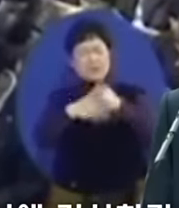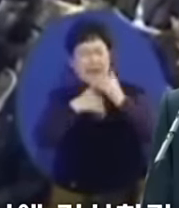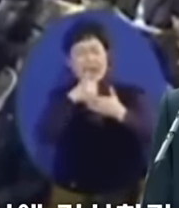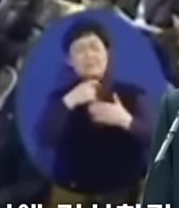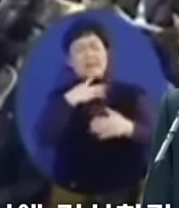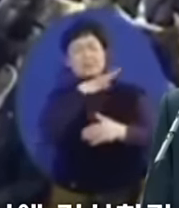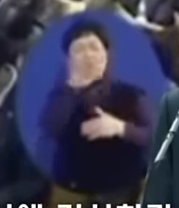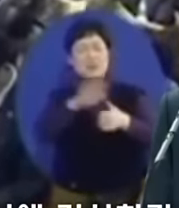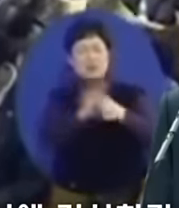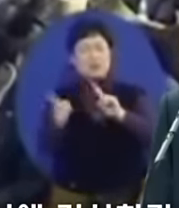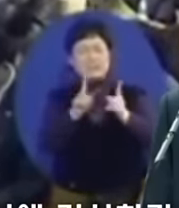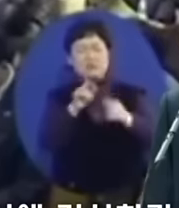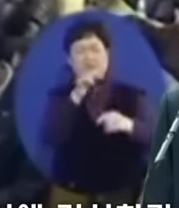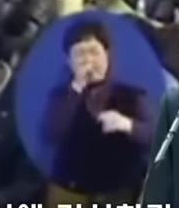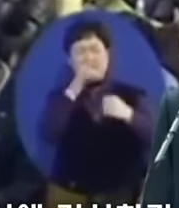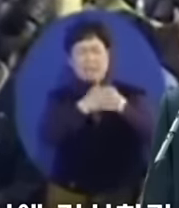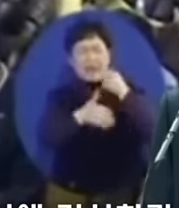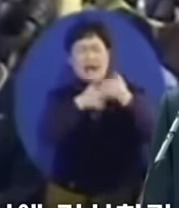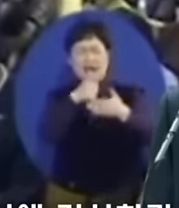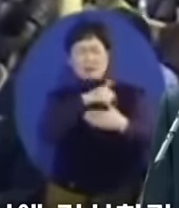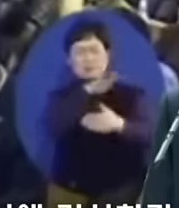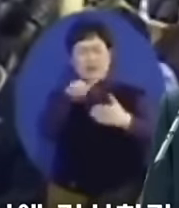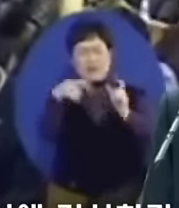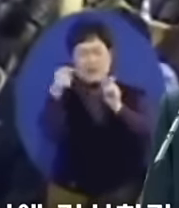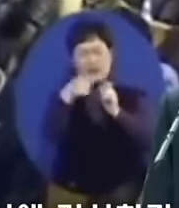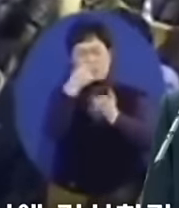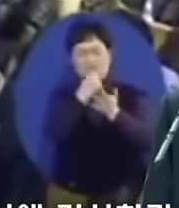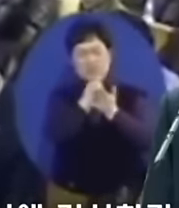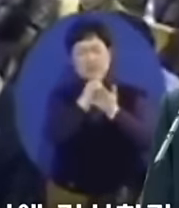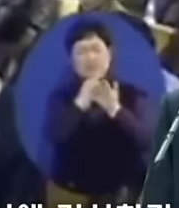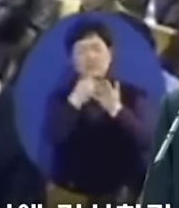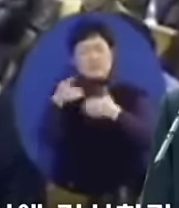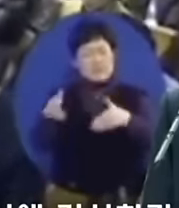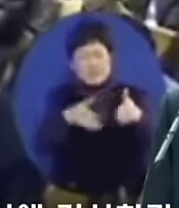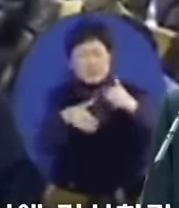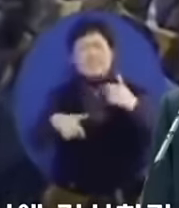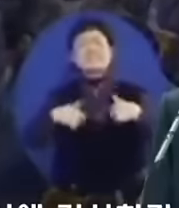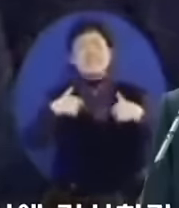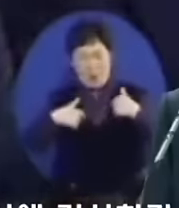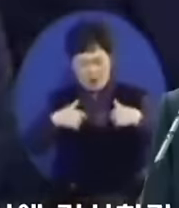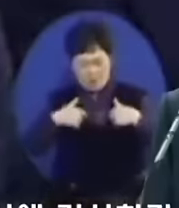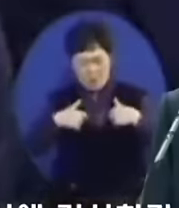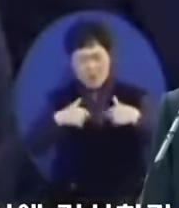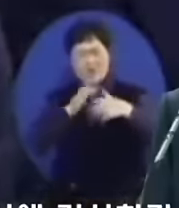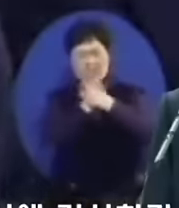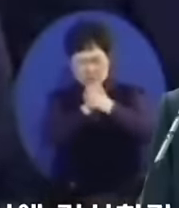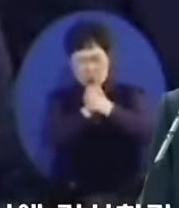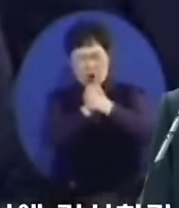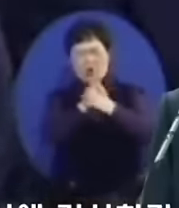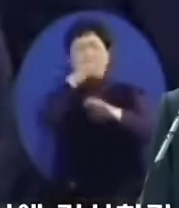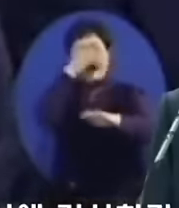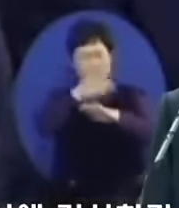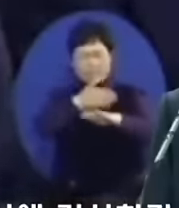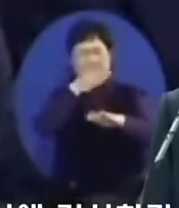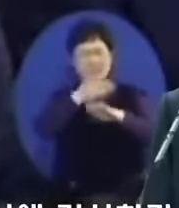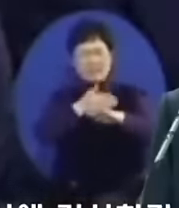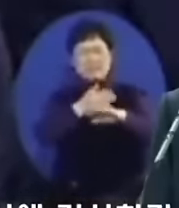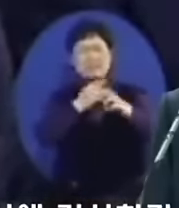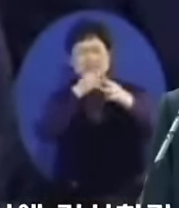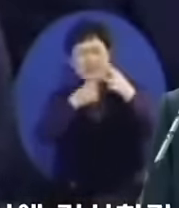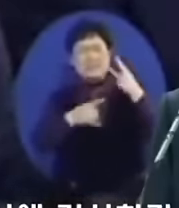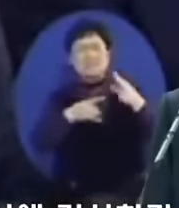하나님만이 우리를 고치실 수 있는데 하나님이 우리에게 다가오시는 길이 기뻐하는 길하고 기도하는 거라고 감사하는 길밖에